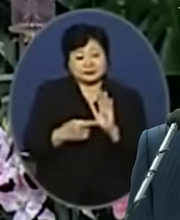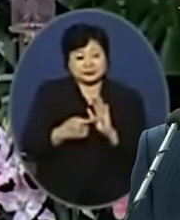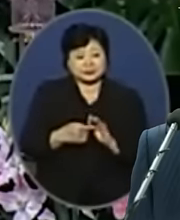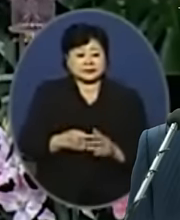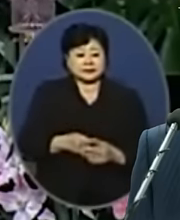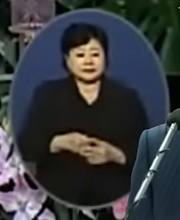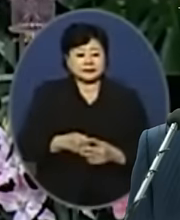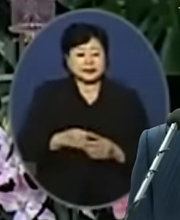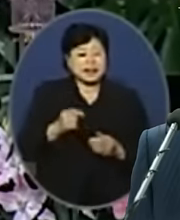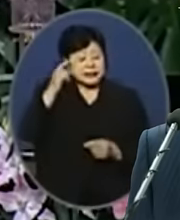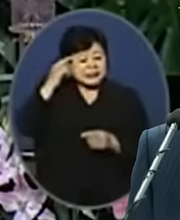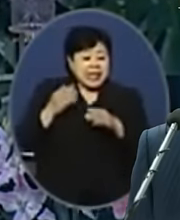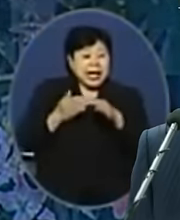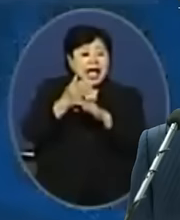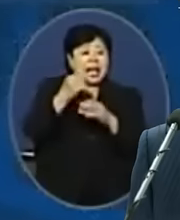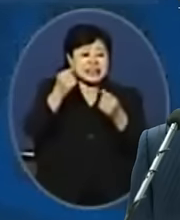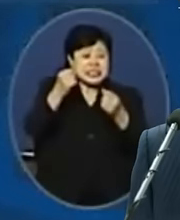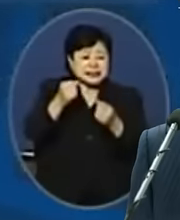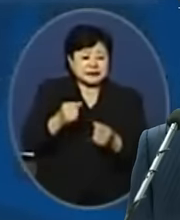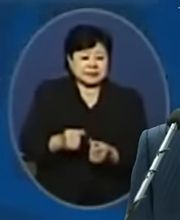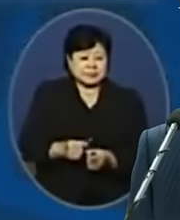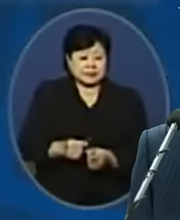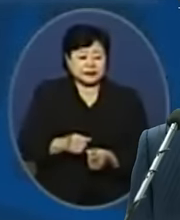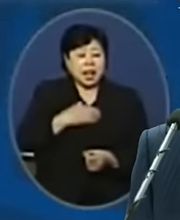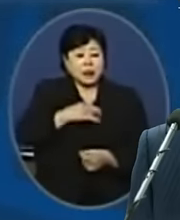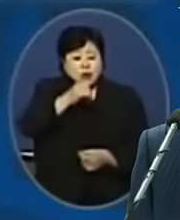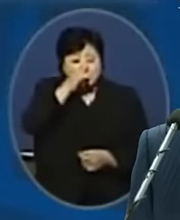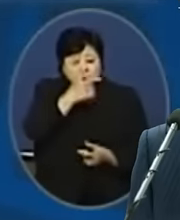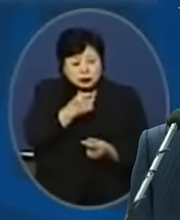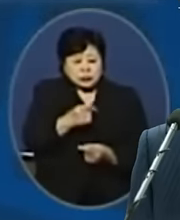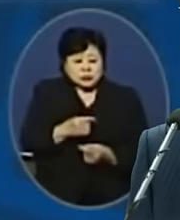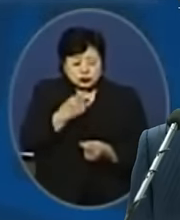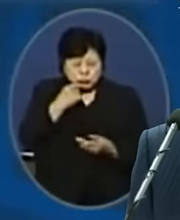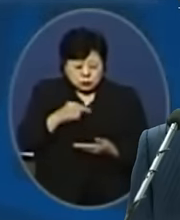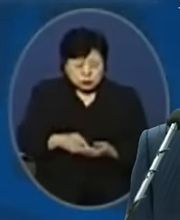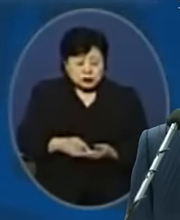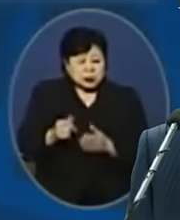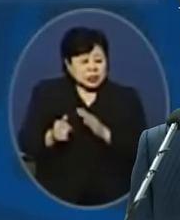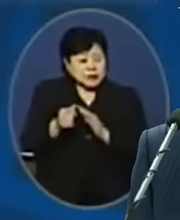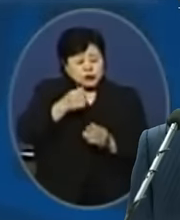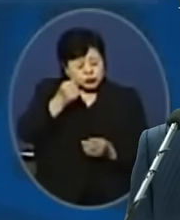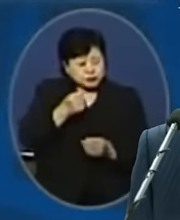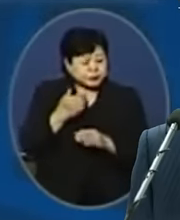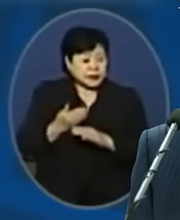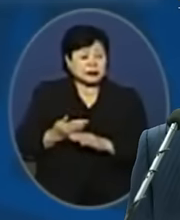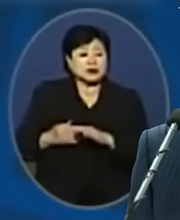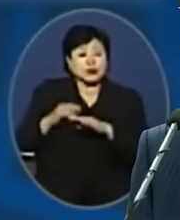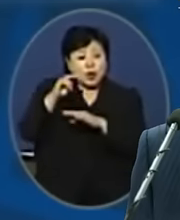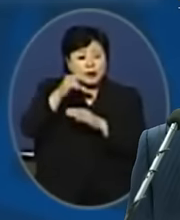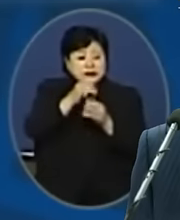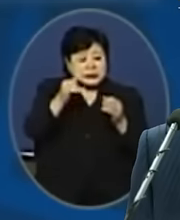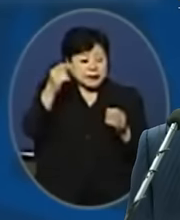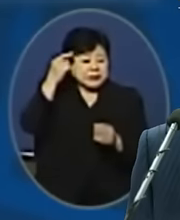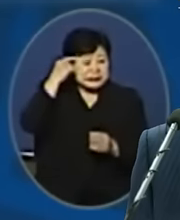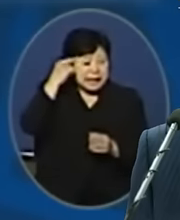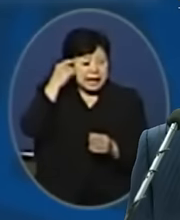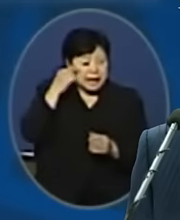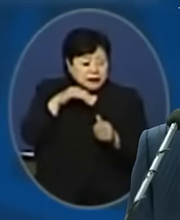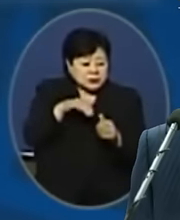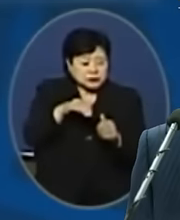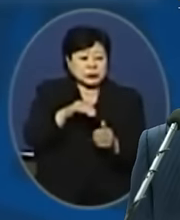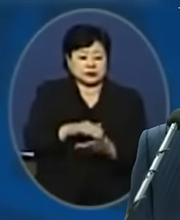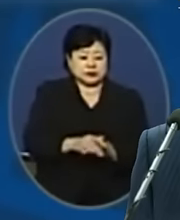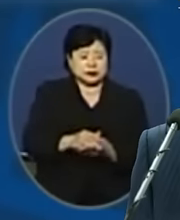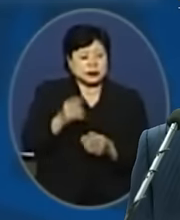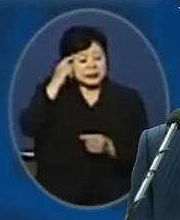보도합니다. 상상력은 우리가 기존에 알고 있던 것처럼 단순한 희망이나 꿈의 차원을 넘어 인간의 사고를